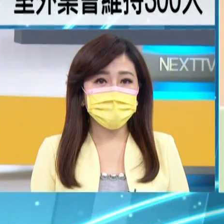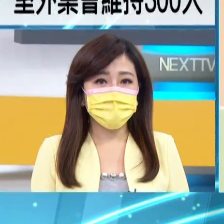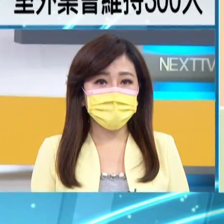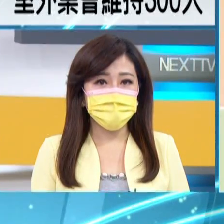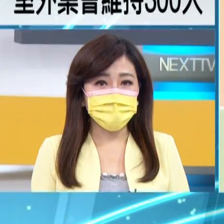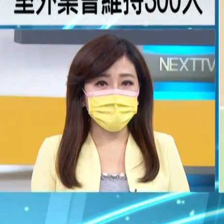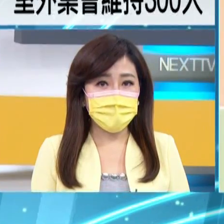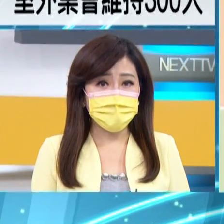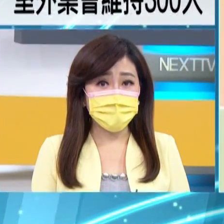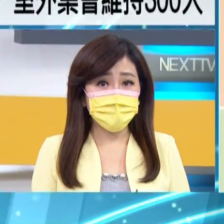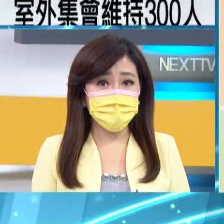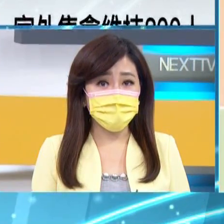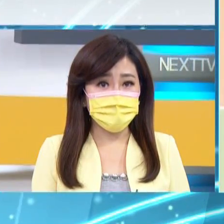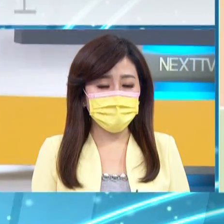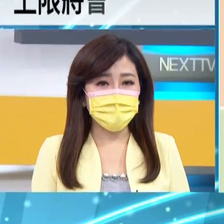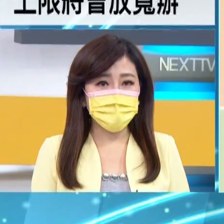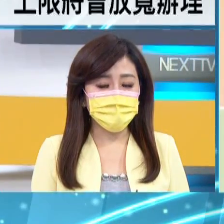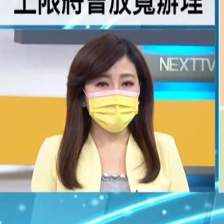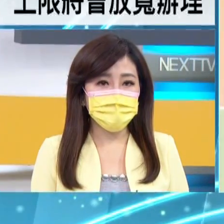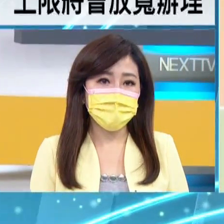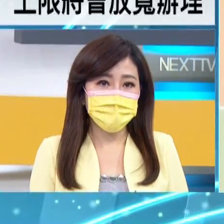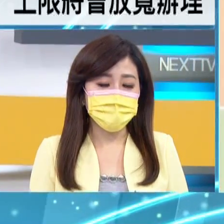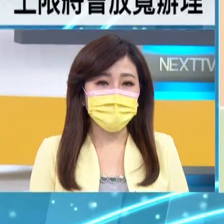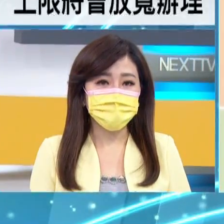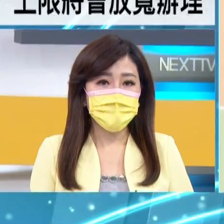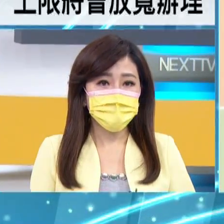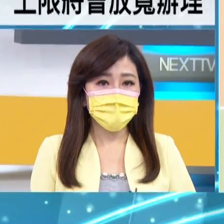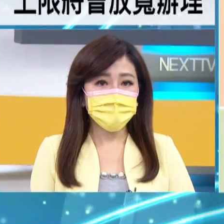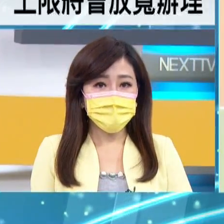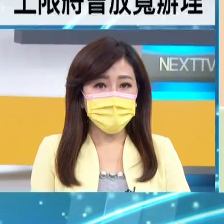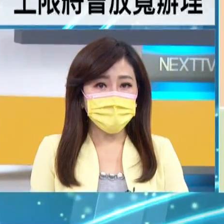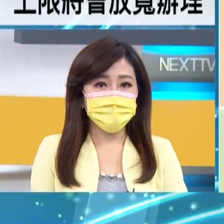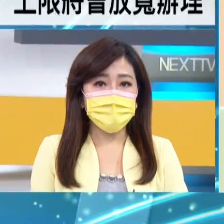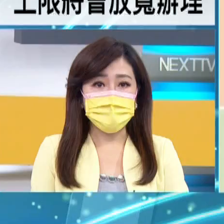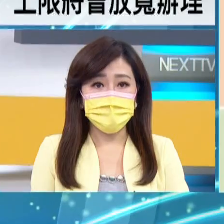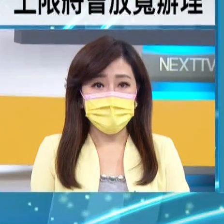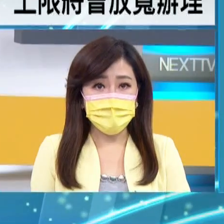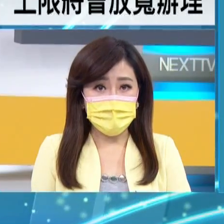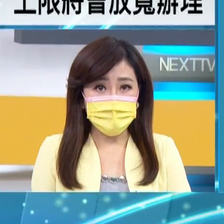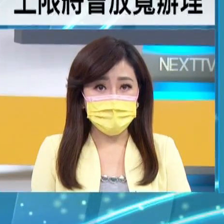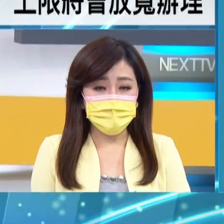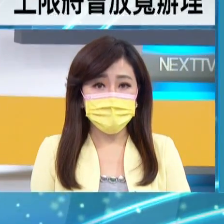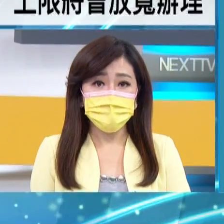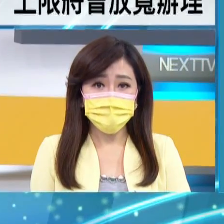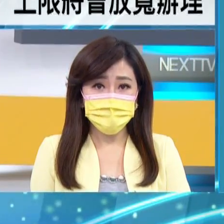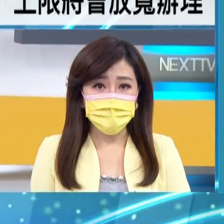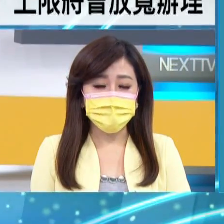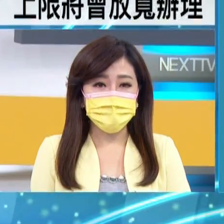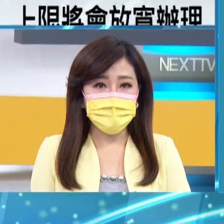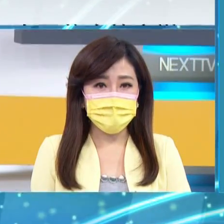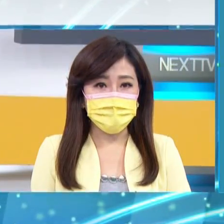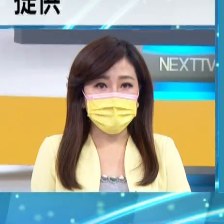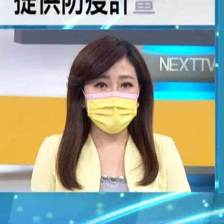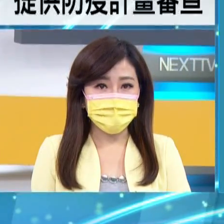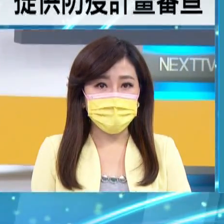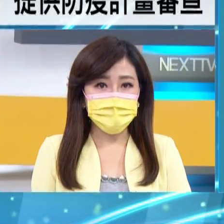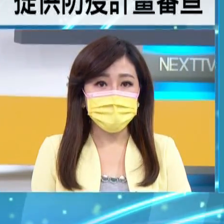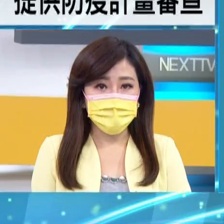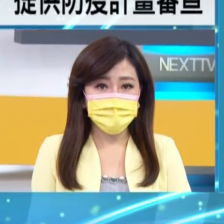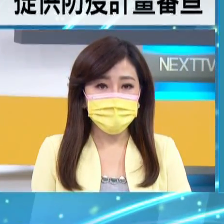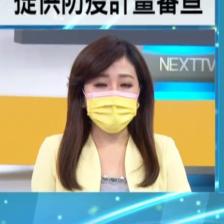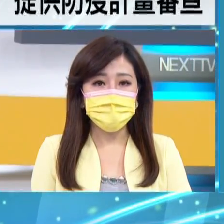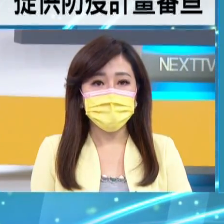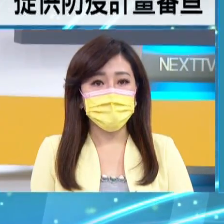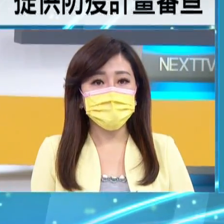好，刚看到这中秋连续假期的出游人潮真的是塞爆了。指挥官陈时中他也特别提醒，轻松出游不代表可以防